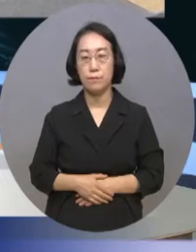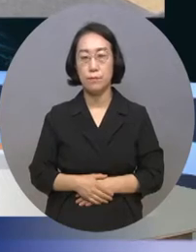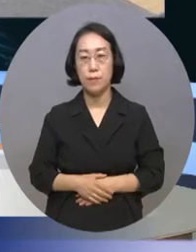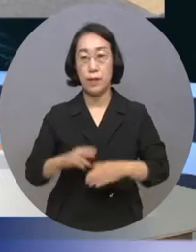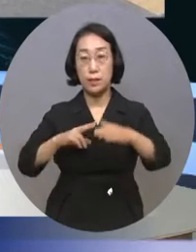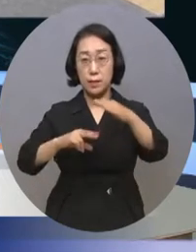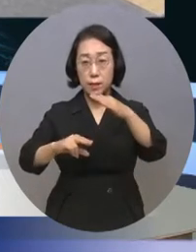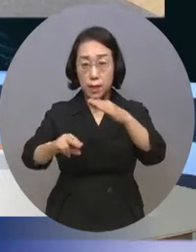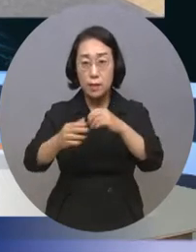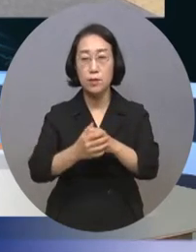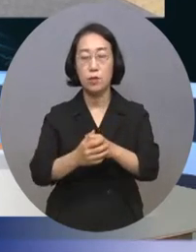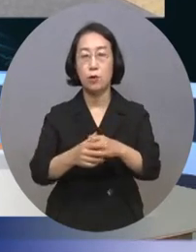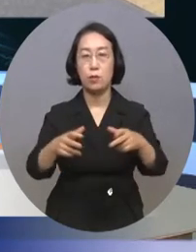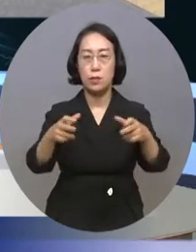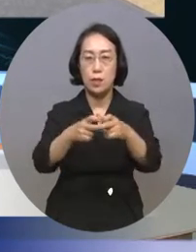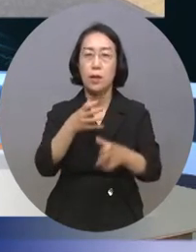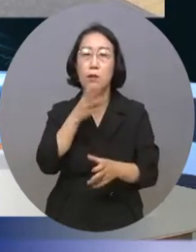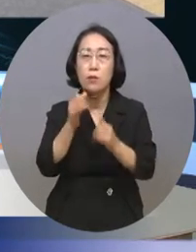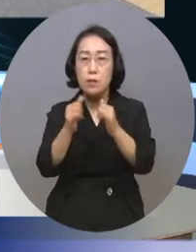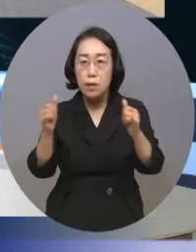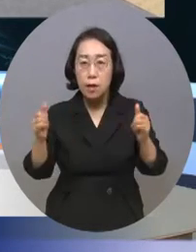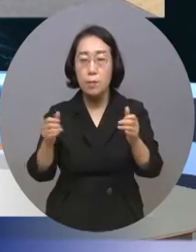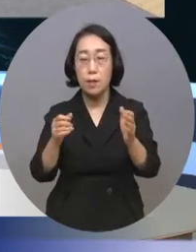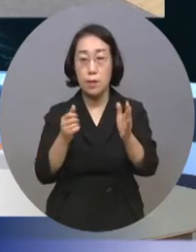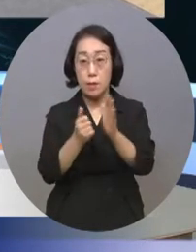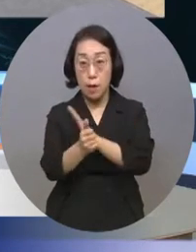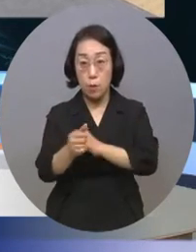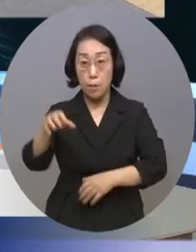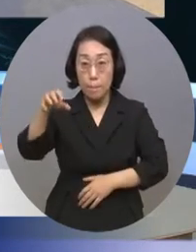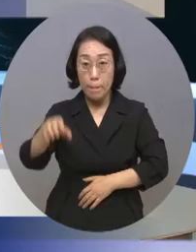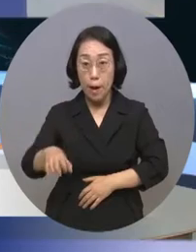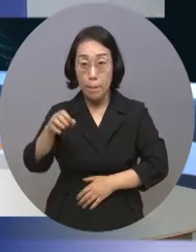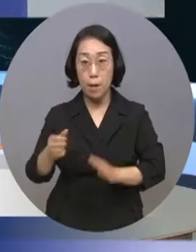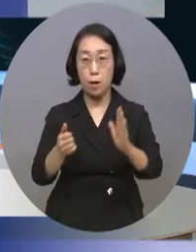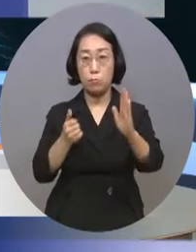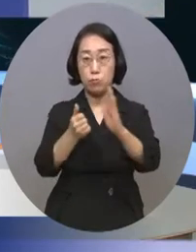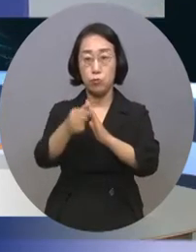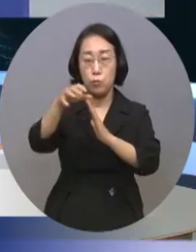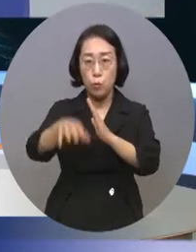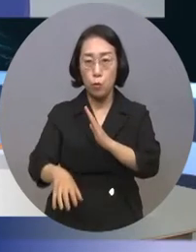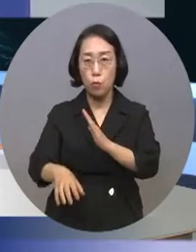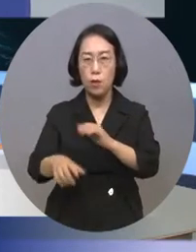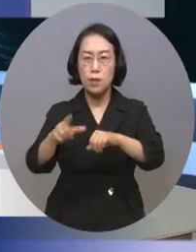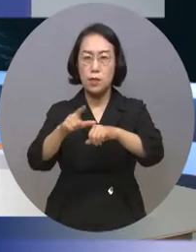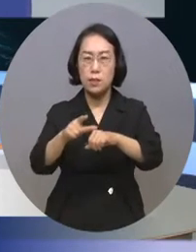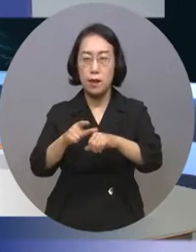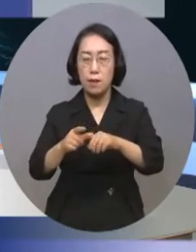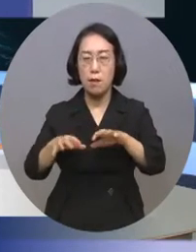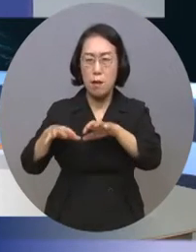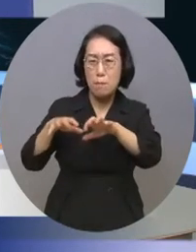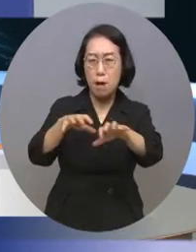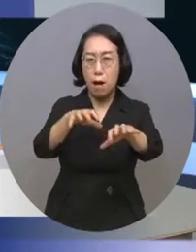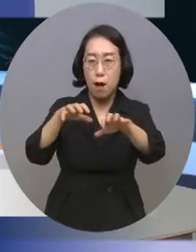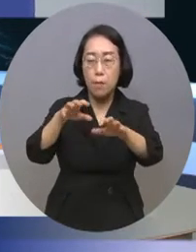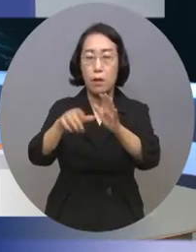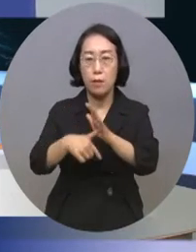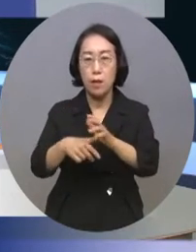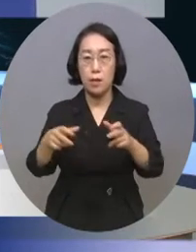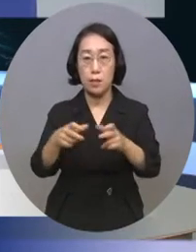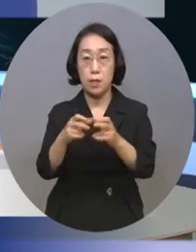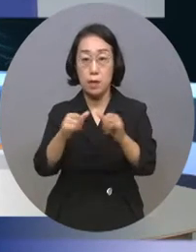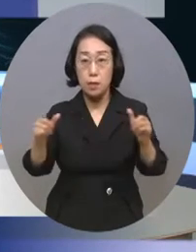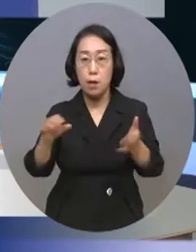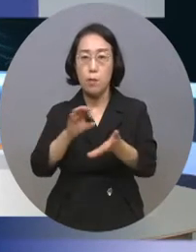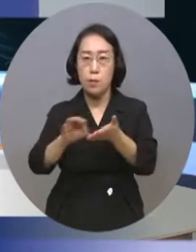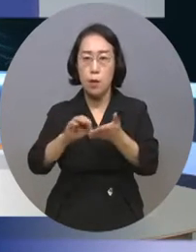지하철의 교통 약자를 위해 마련된 개찰구가 출퇴근 시간처럼 많은 인파가 몰릴 때에는 장애인이 이용하는 데